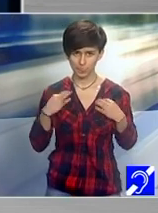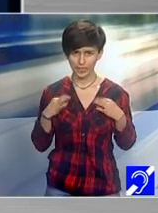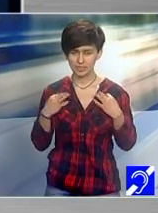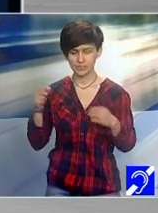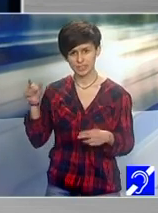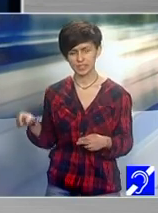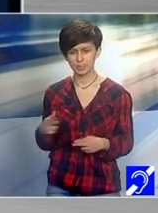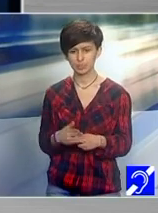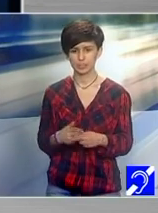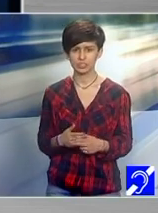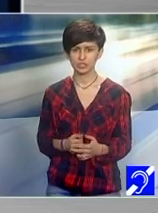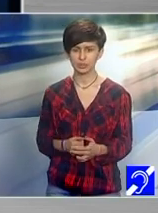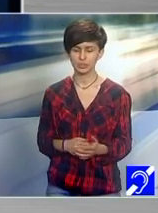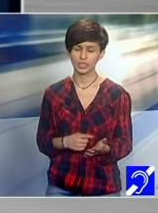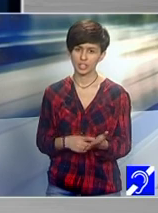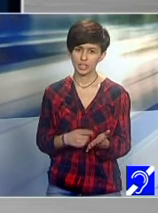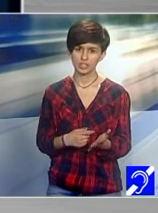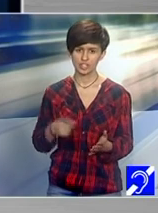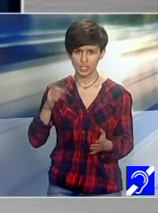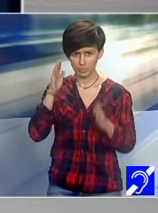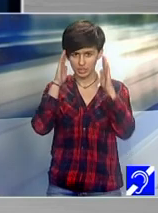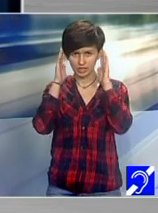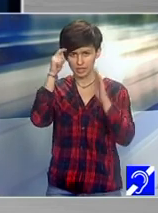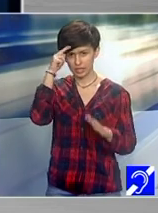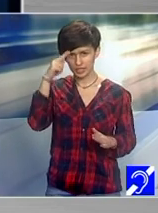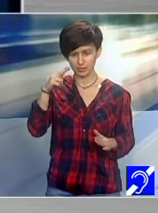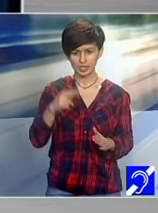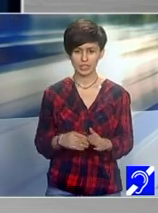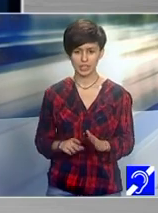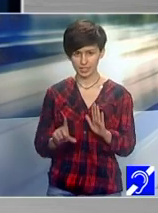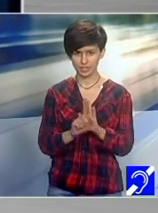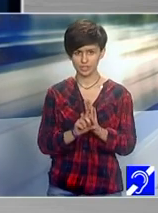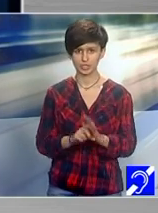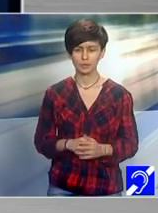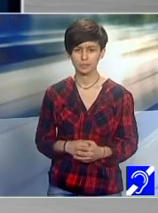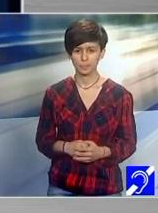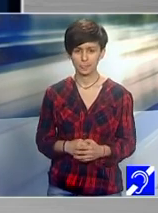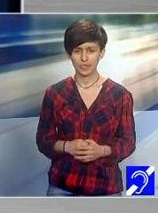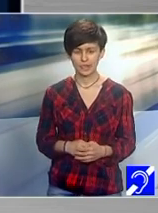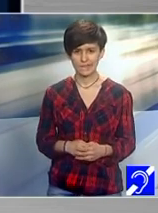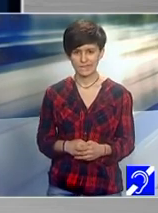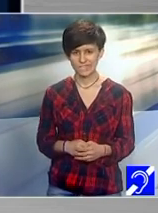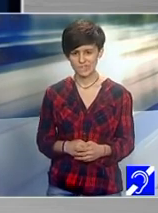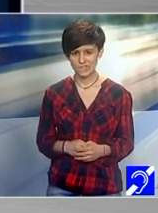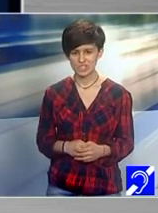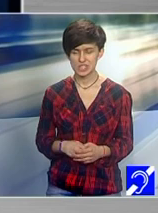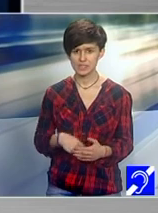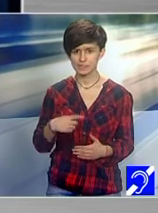pacientului. Cerem respectarea directivii 88 pe anul 2003, valabilă în toată Europa. Ca să nu mai spun că mai cerem